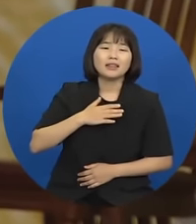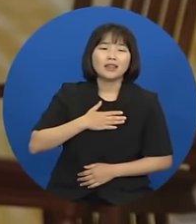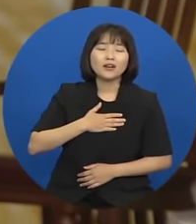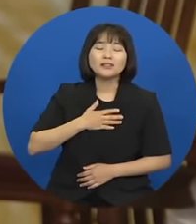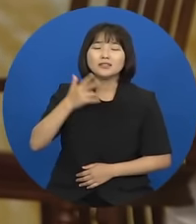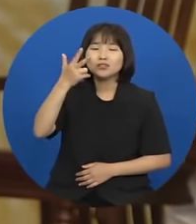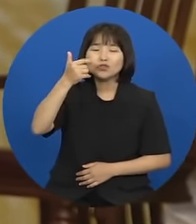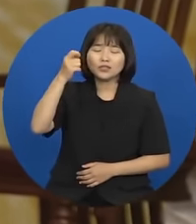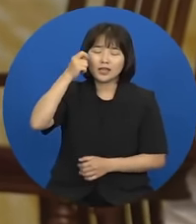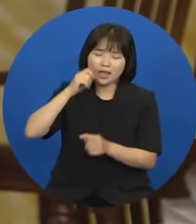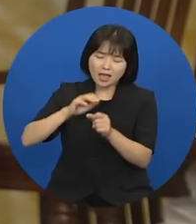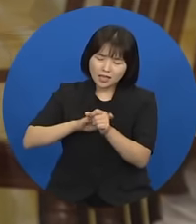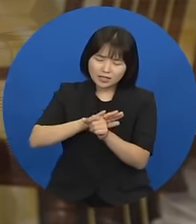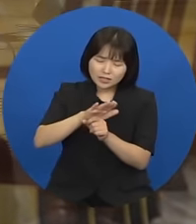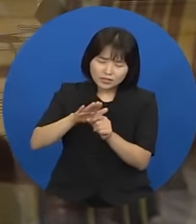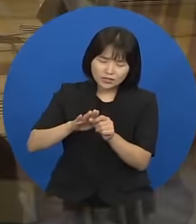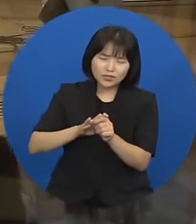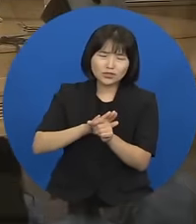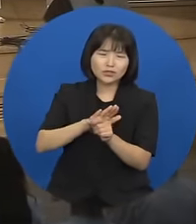내 어찌 주의